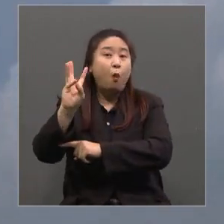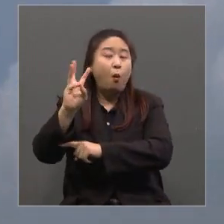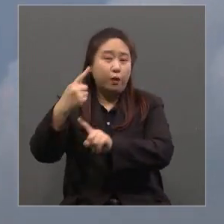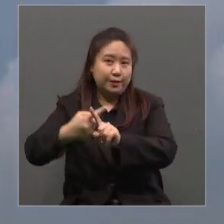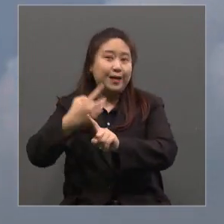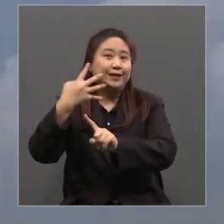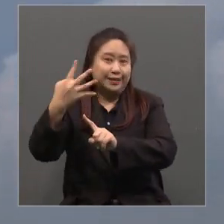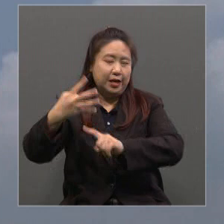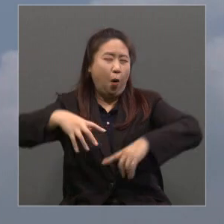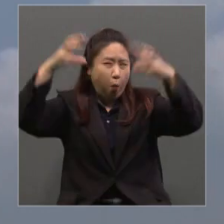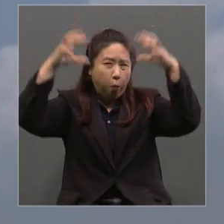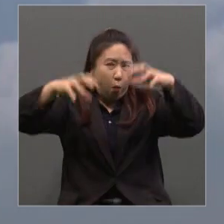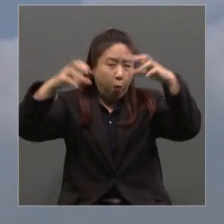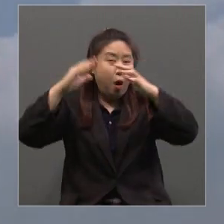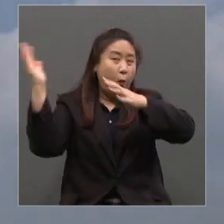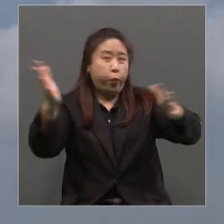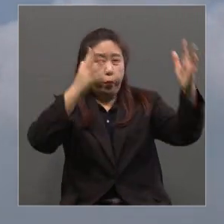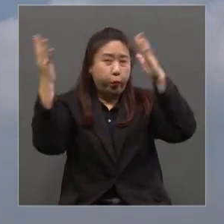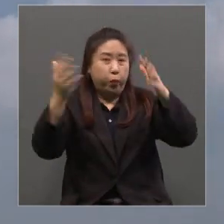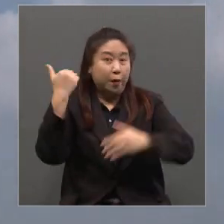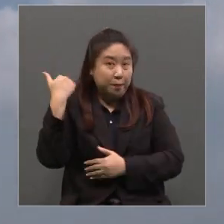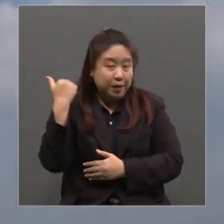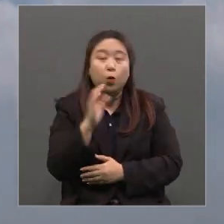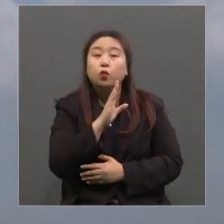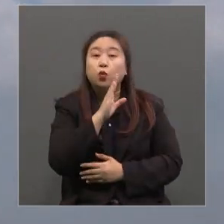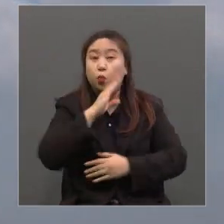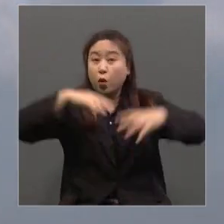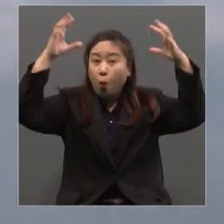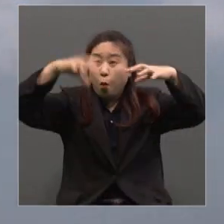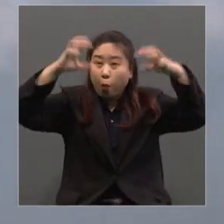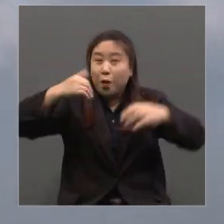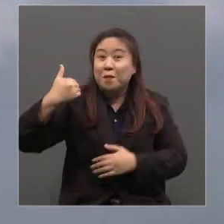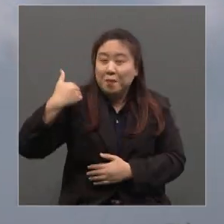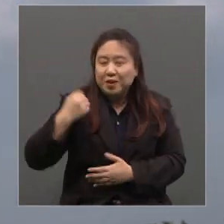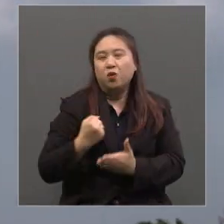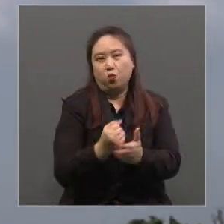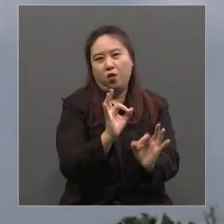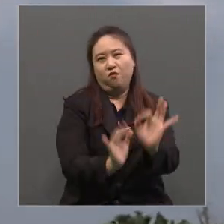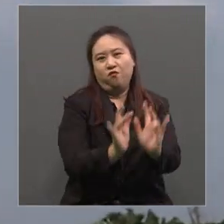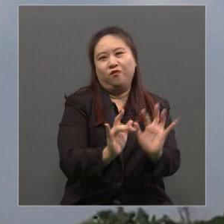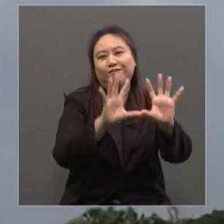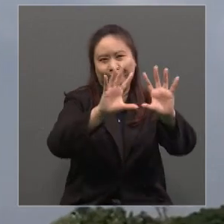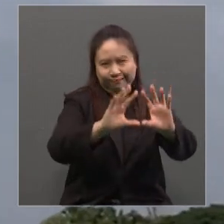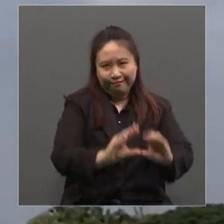ายนถ้าหากว่ามีฝนในช่วงนี้ก็อาจจะได้รับอานิสงส์ในการดับไฟได้อีกทางหนึ่งด้วยค่ะ